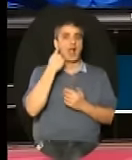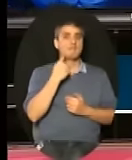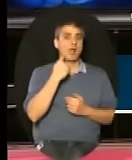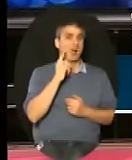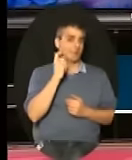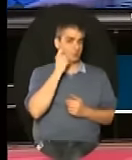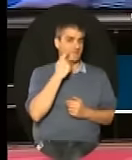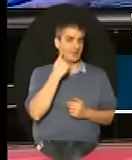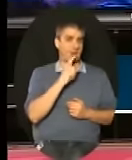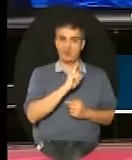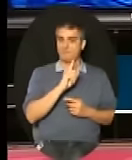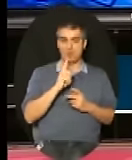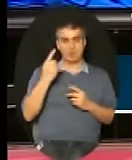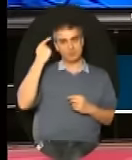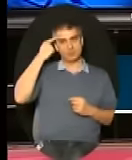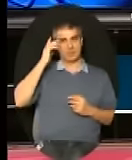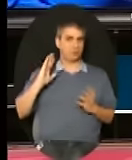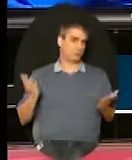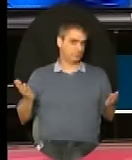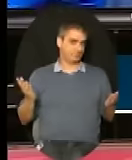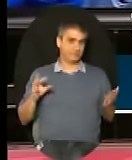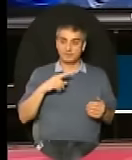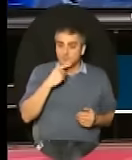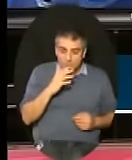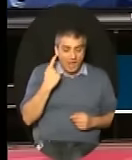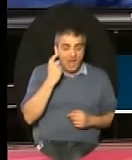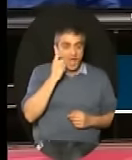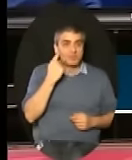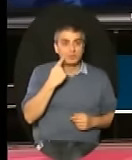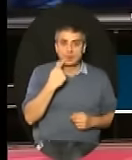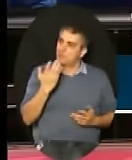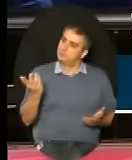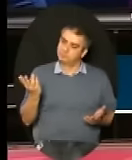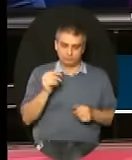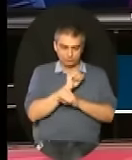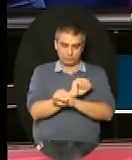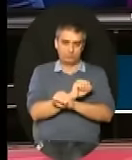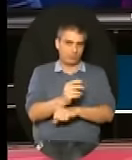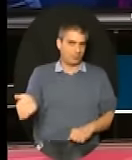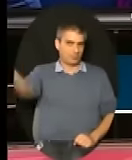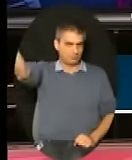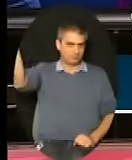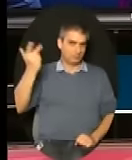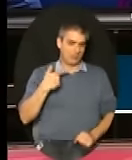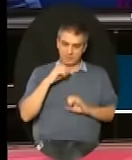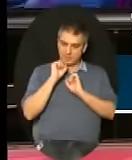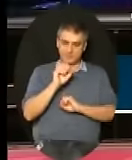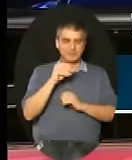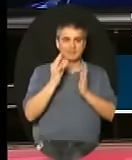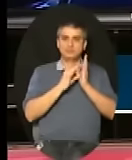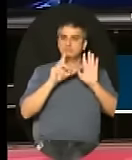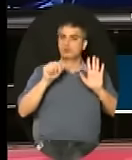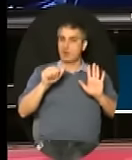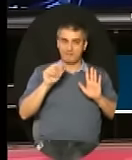פלילית ולא על רקע עמדות. ואם מדובר בעבירות פליליות, מצידי שיכנסו לכלא. אני תמכתי גם בסעיף